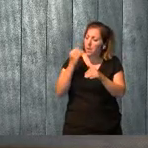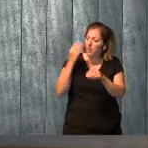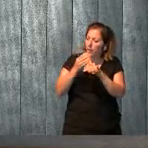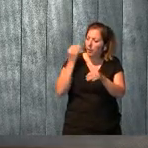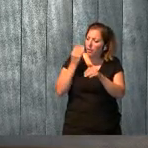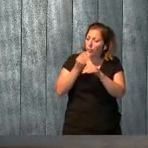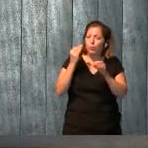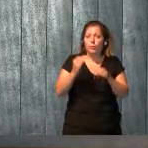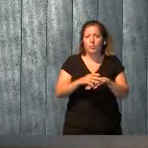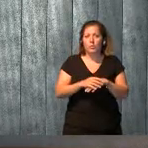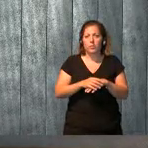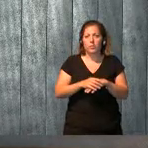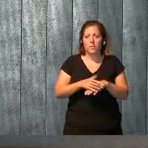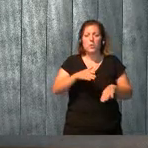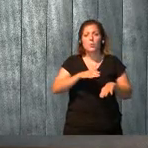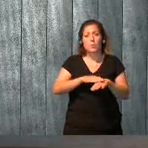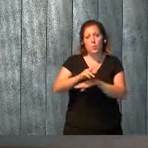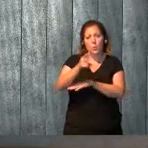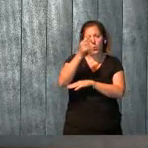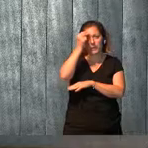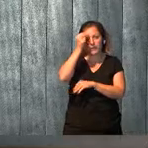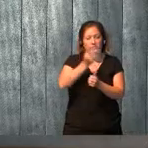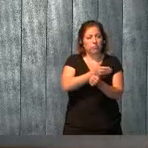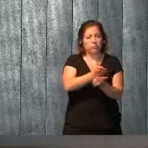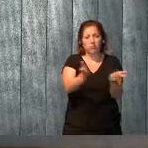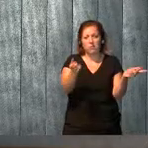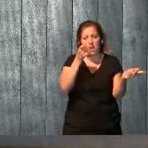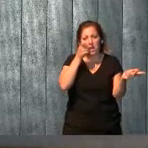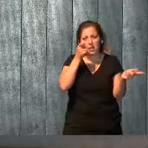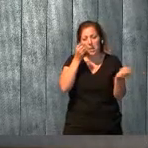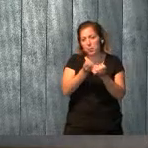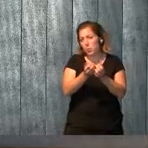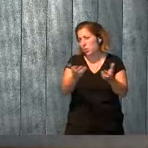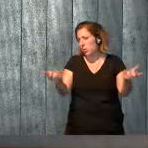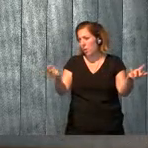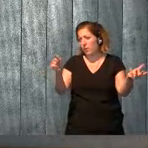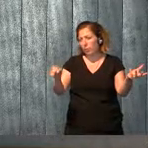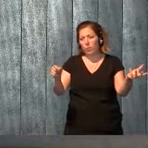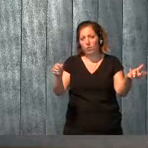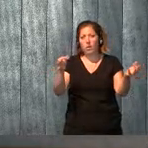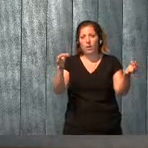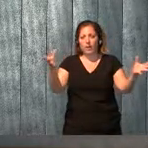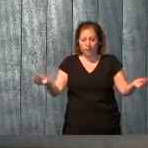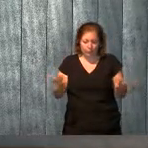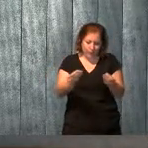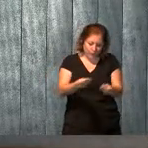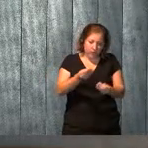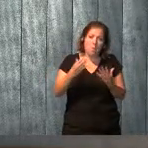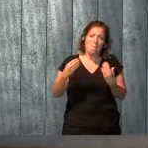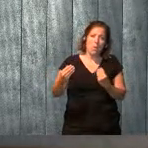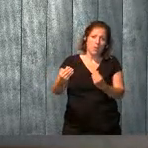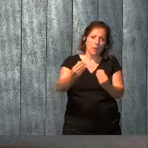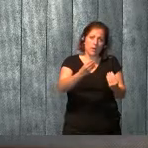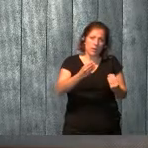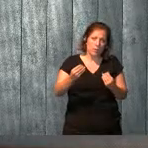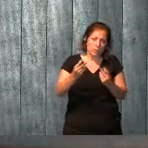que il faut toutes ces expertises-là pour offrir à nos populations au